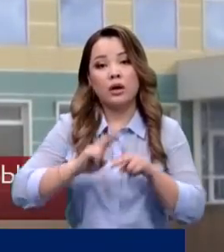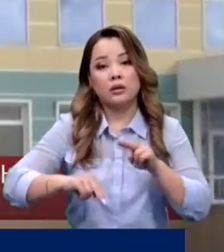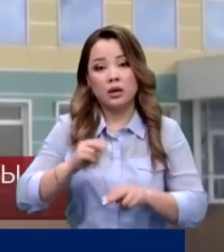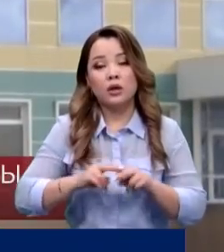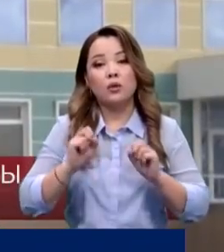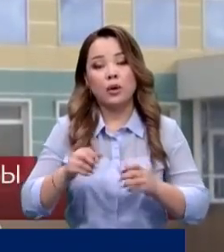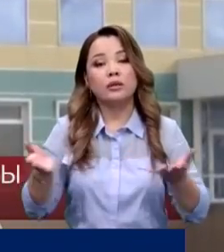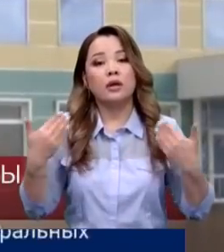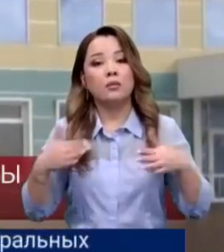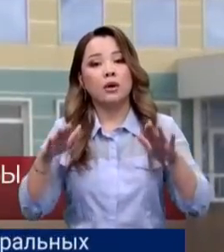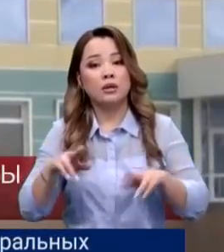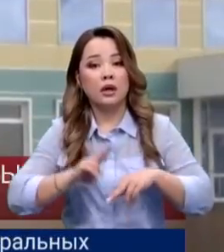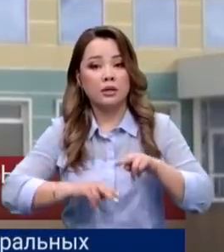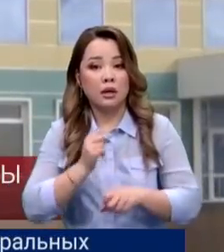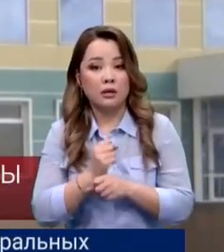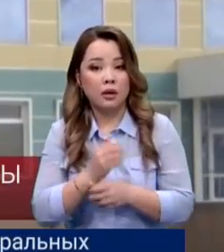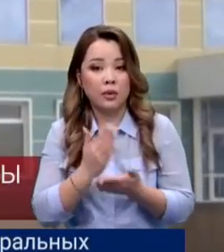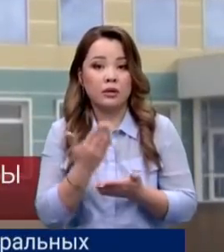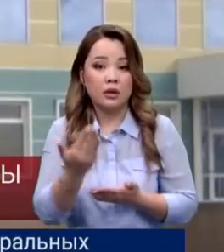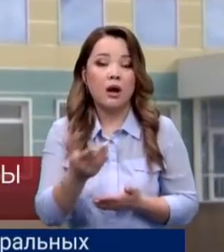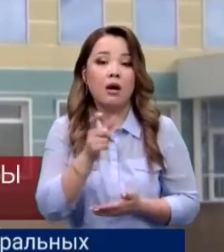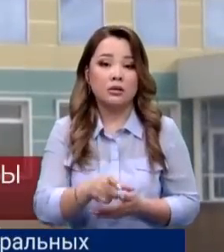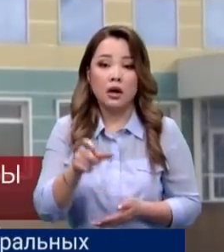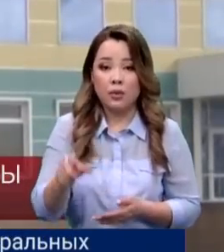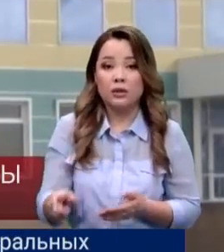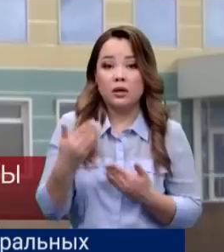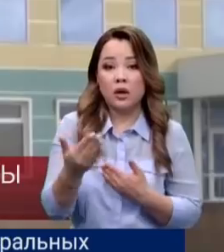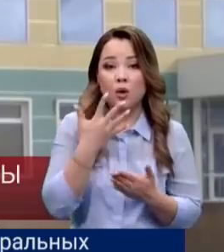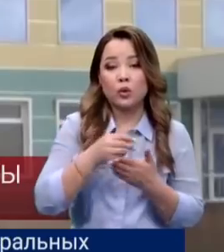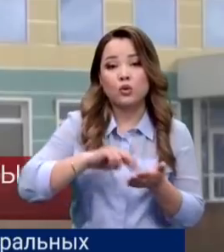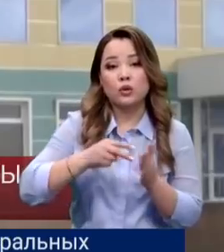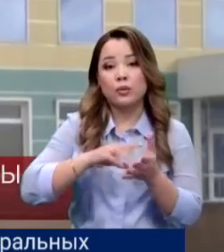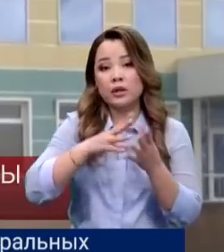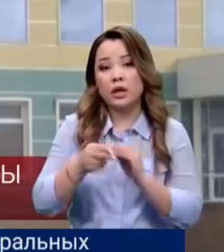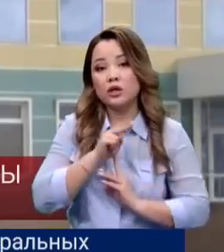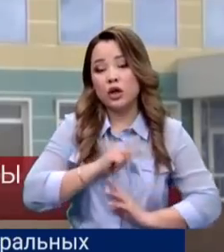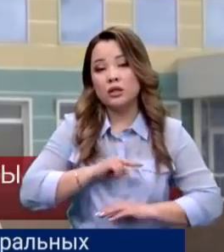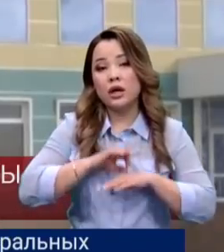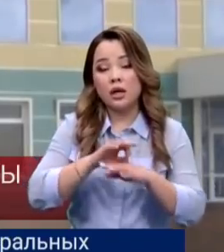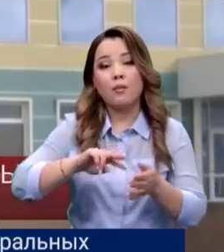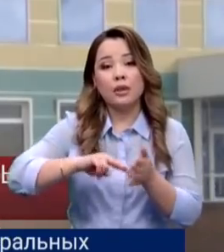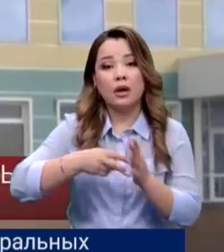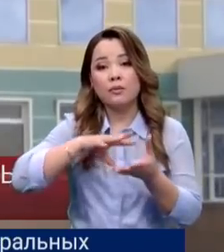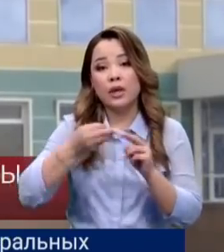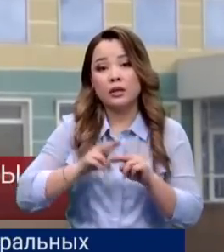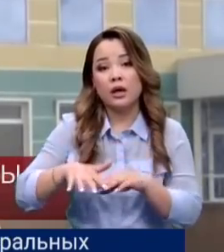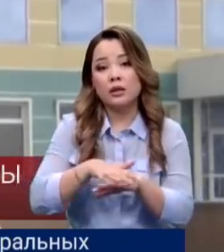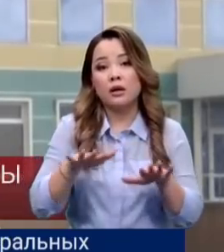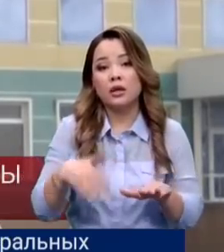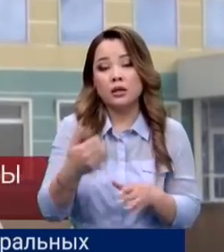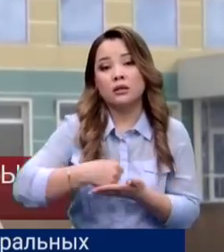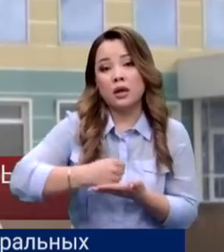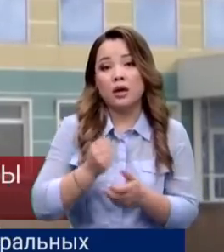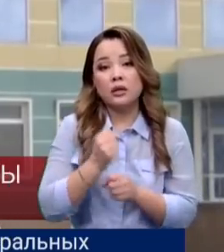жаңағы бір демалатын жерің құрады ма, ол азаматтарға бір жоспарын жасап, жаңағы план дейді ғой, сондай ген планын жасап,